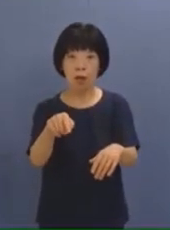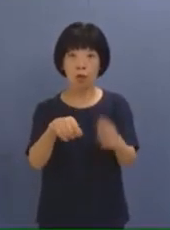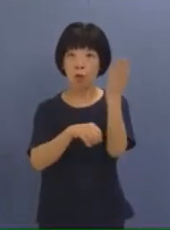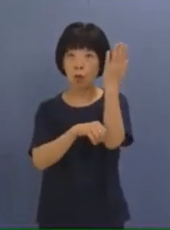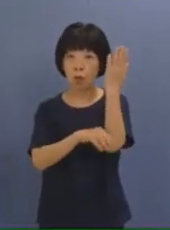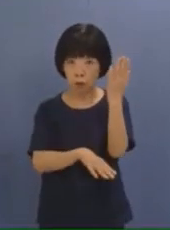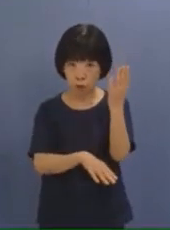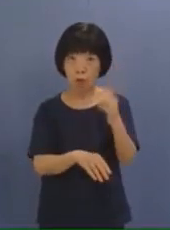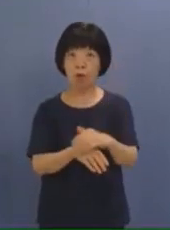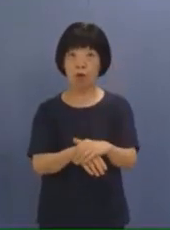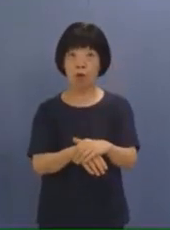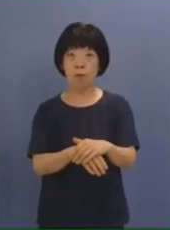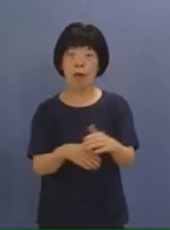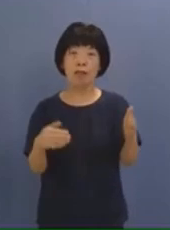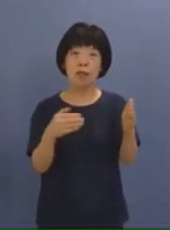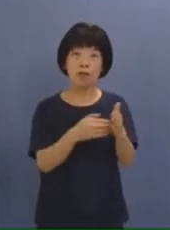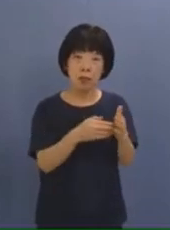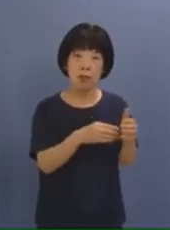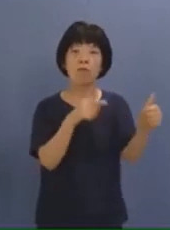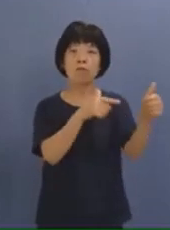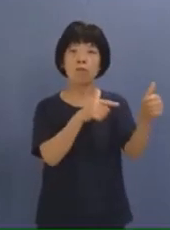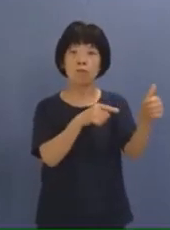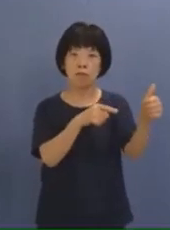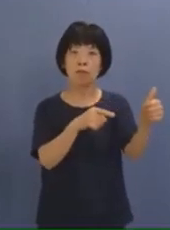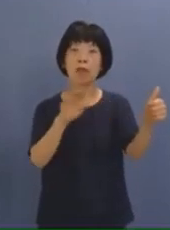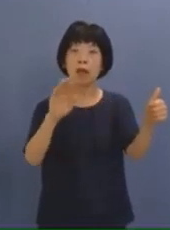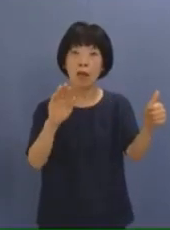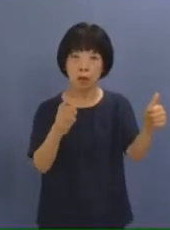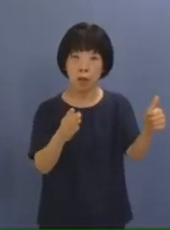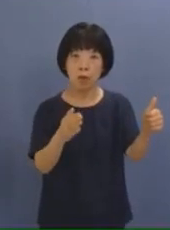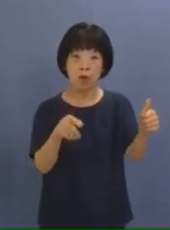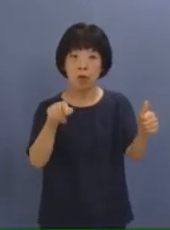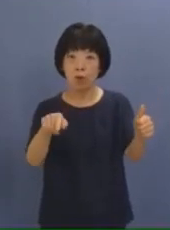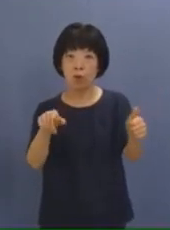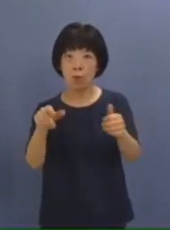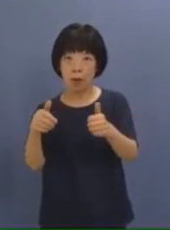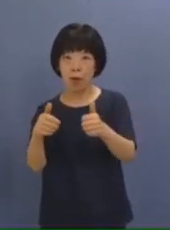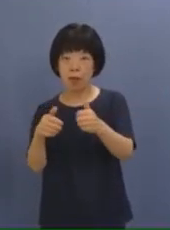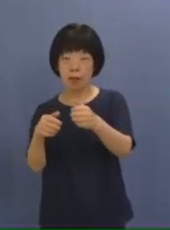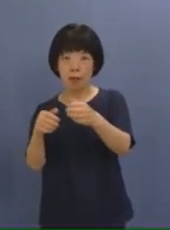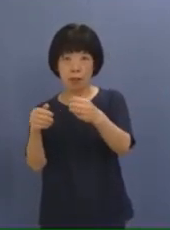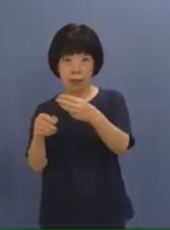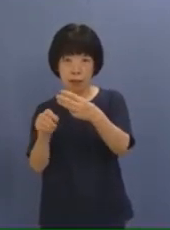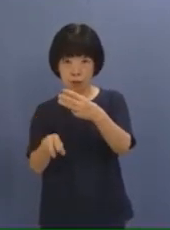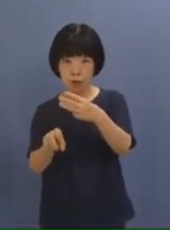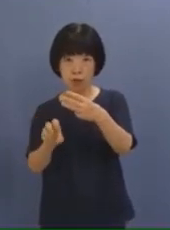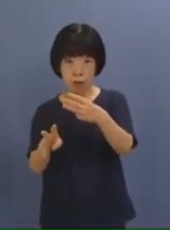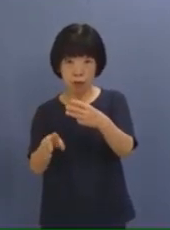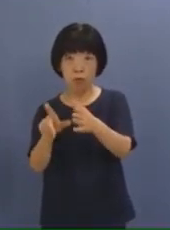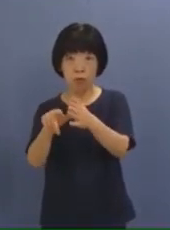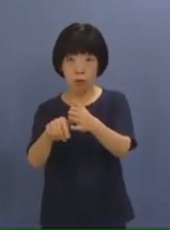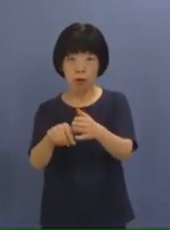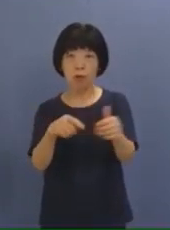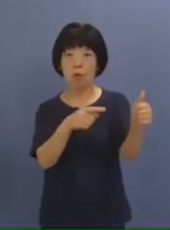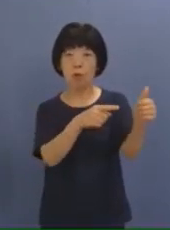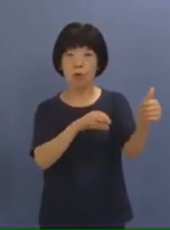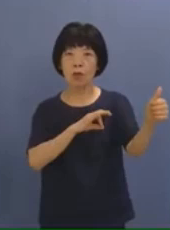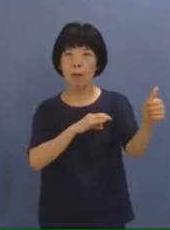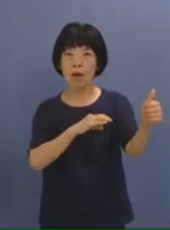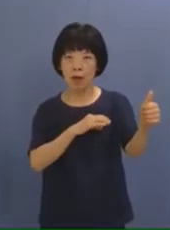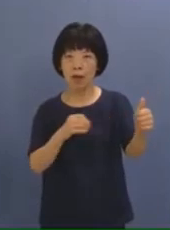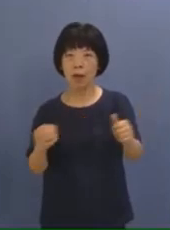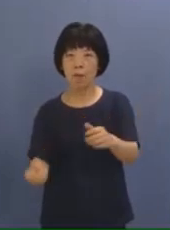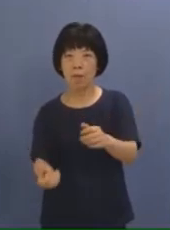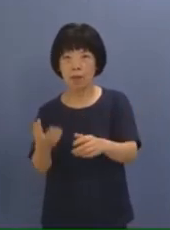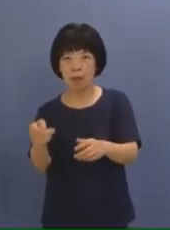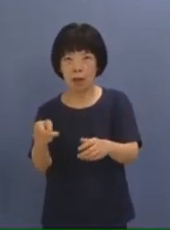あ、最終的にそうであったわけですけども、その時点でその名前が挙がった経緯についてはいかがでしょうか。 そうですね、私が